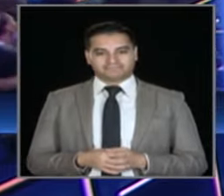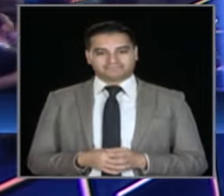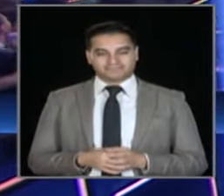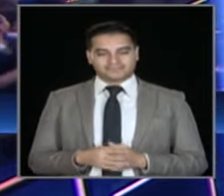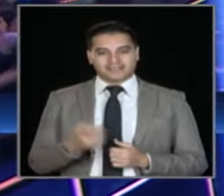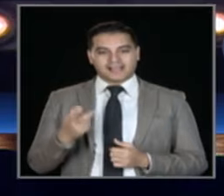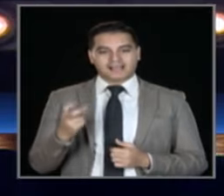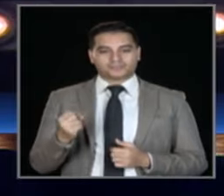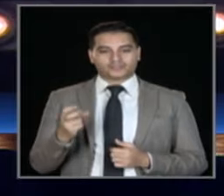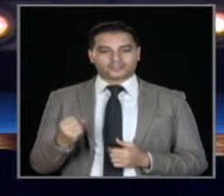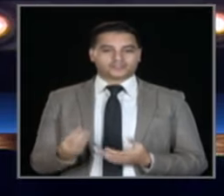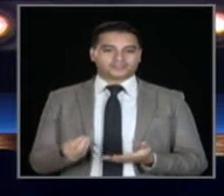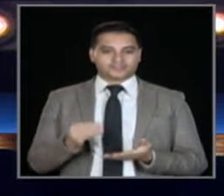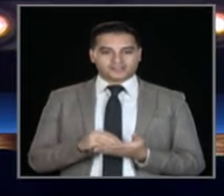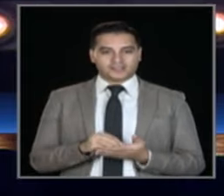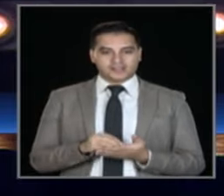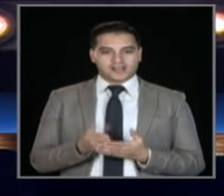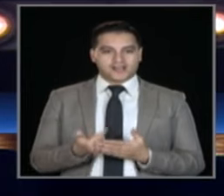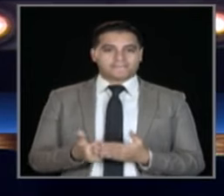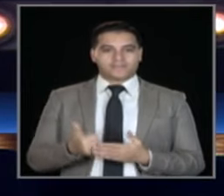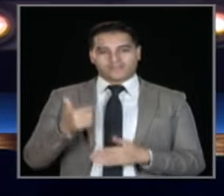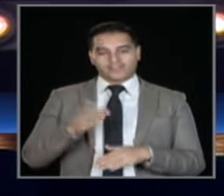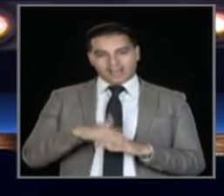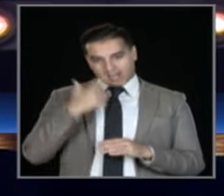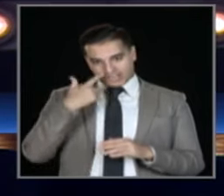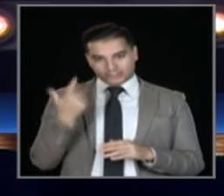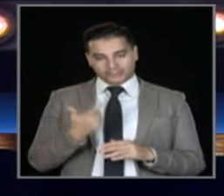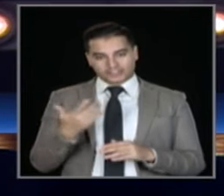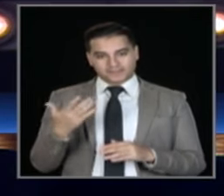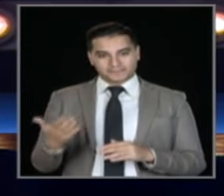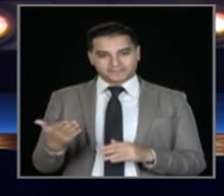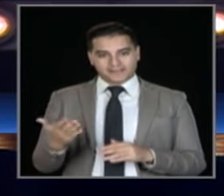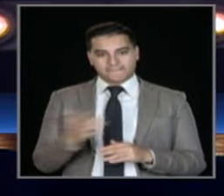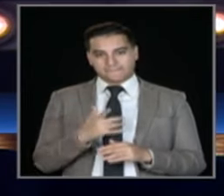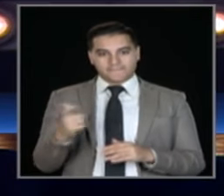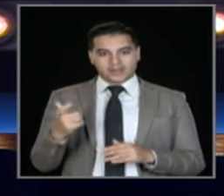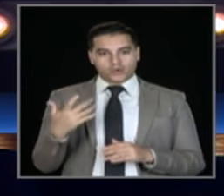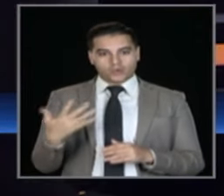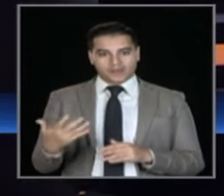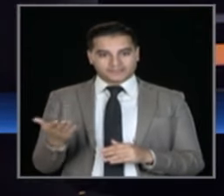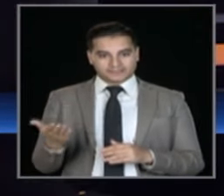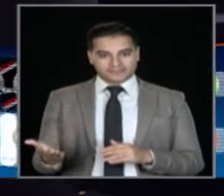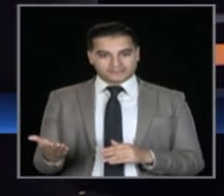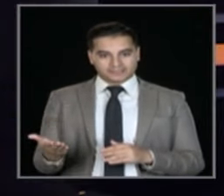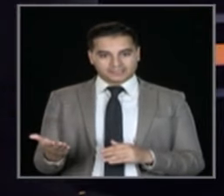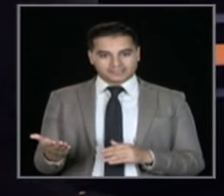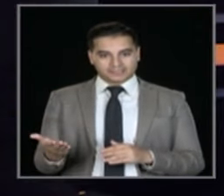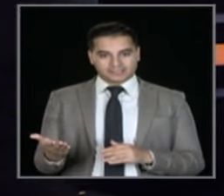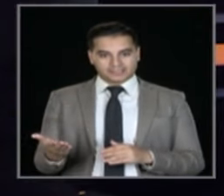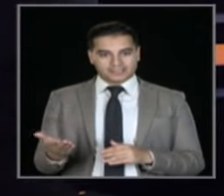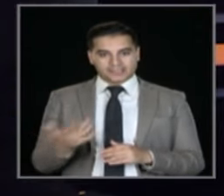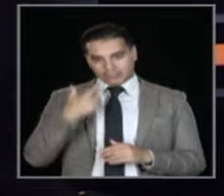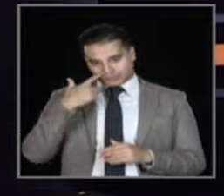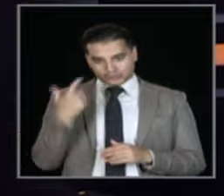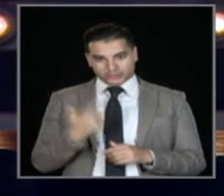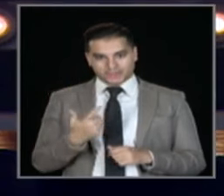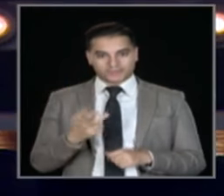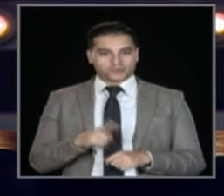خمسة وعشرين نقطة لمتفوقين عين شمس. 105 متفوقين عين